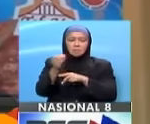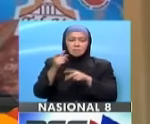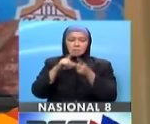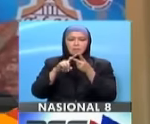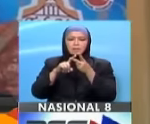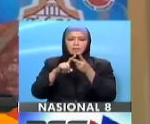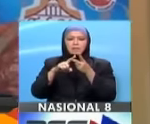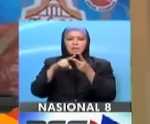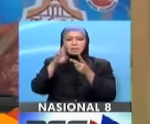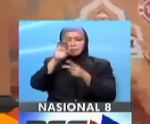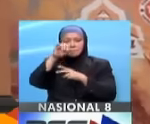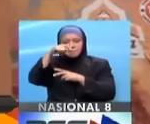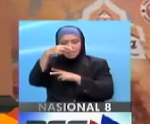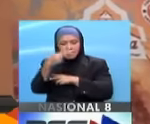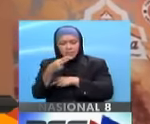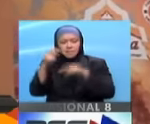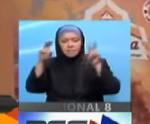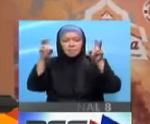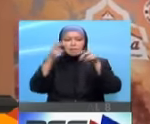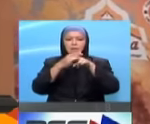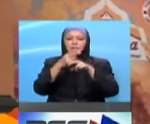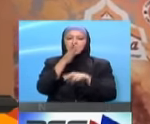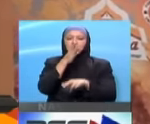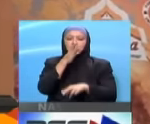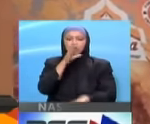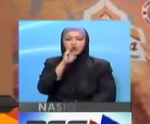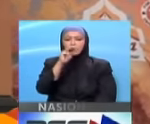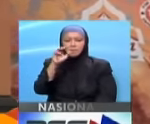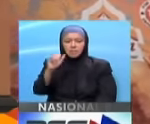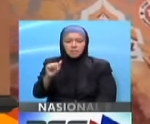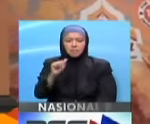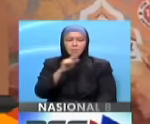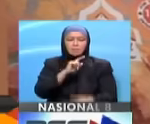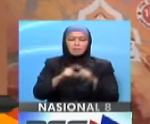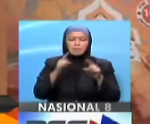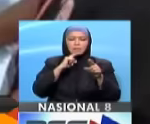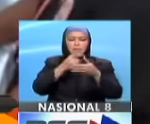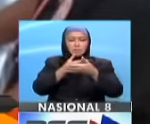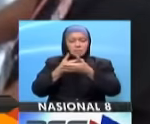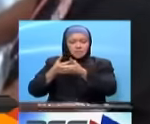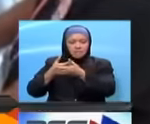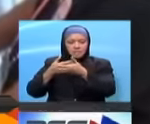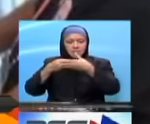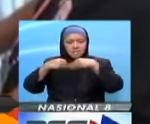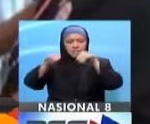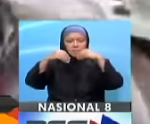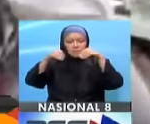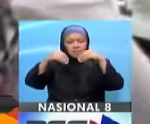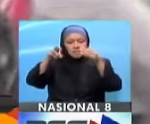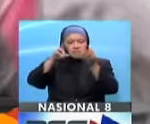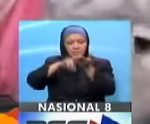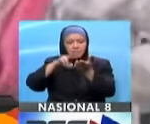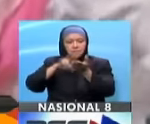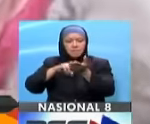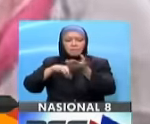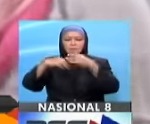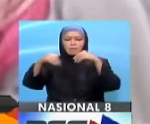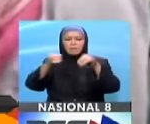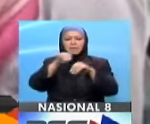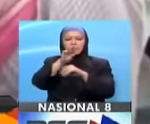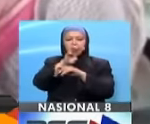Tok Ma. Berpusat di Marang, Terengganu, Anak Jasa mencatatkan purata jualan RM60,000 sebulan,